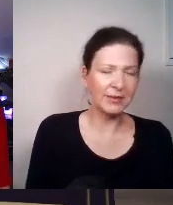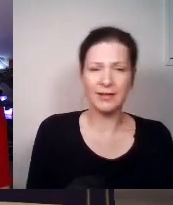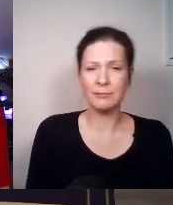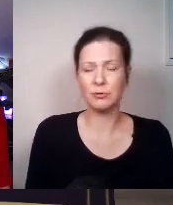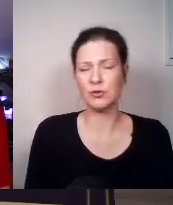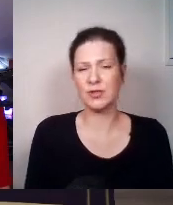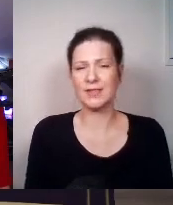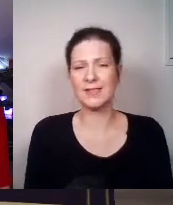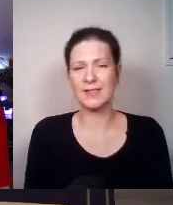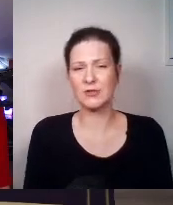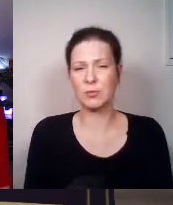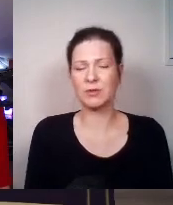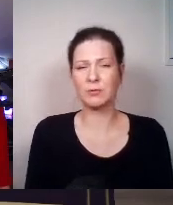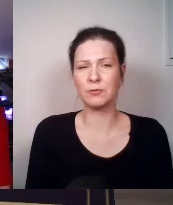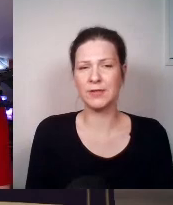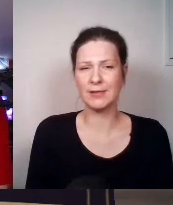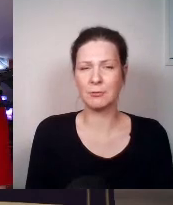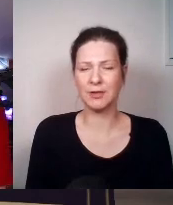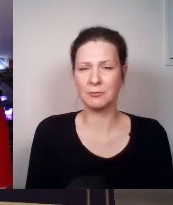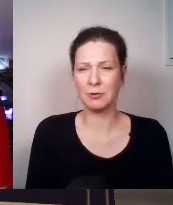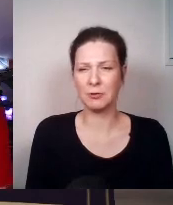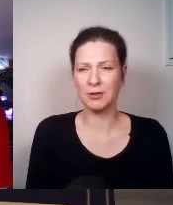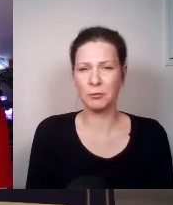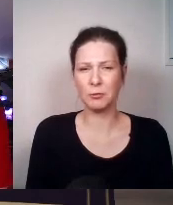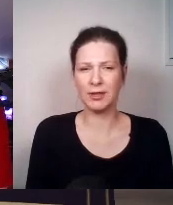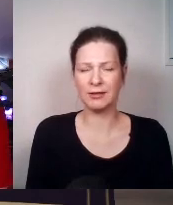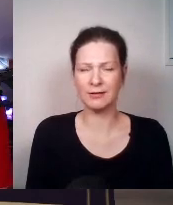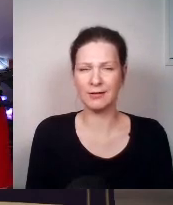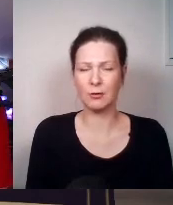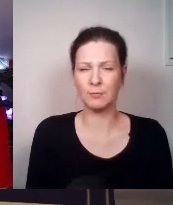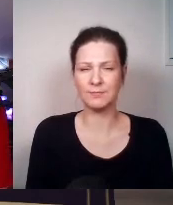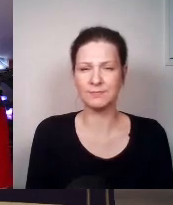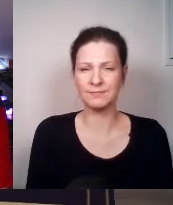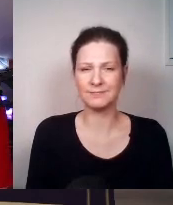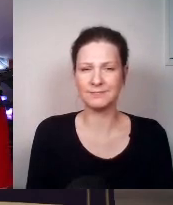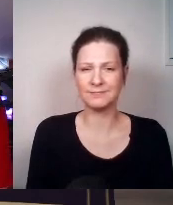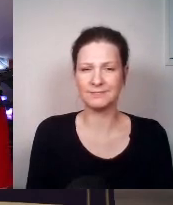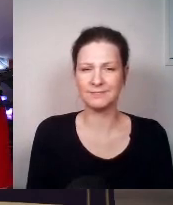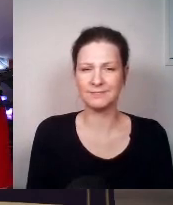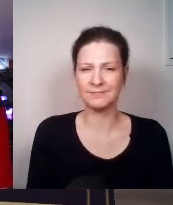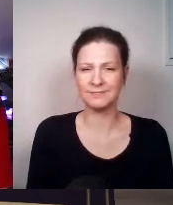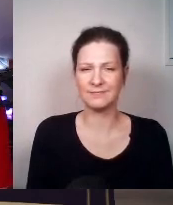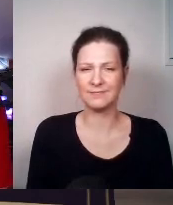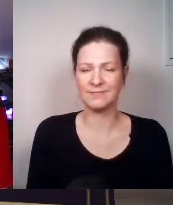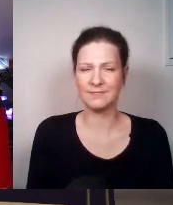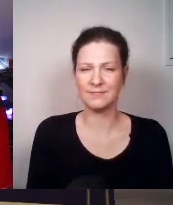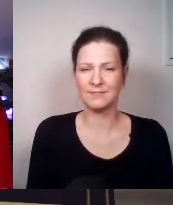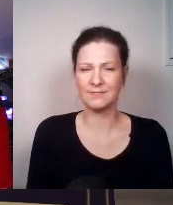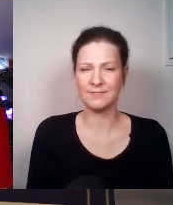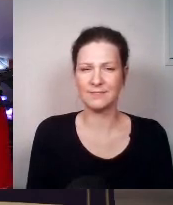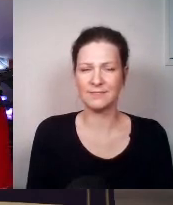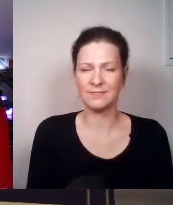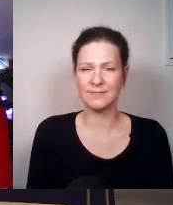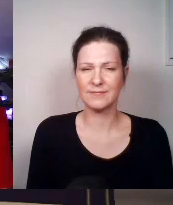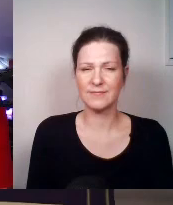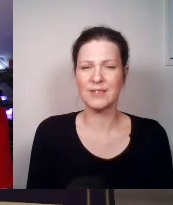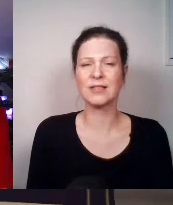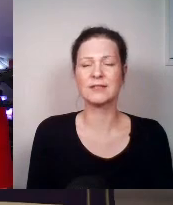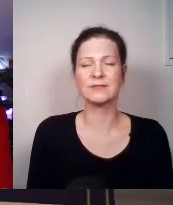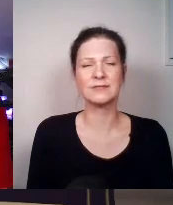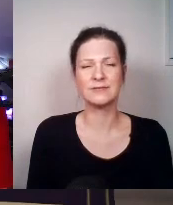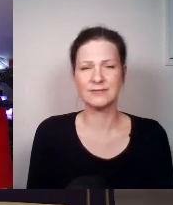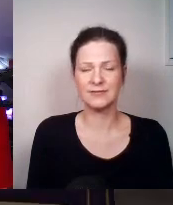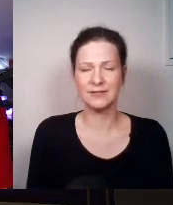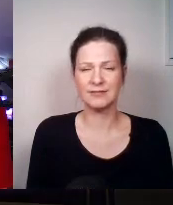den Militärputsch jetzt als nächstes spielen wollen, weil ich glaube, der würde auch in der Chronik eher drankommen. Also den hier, Kieler Matrosenaufstand.